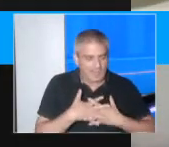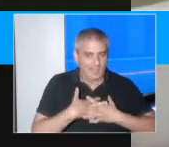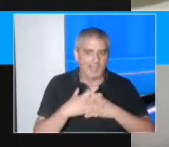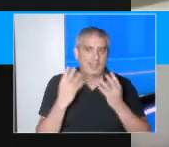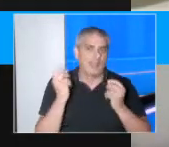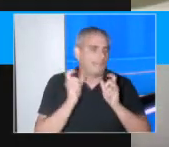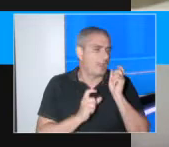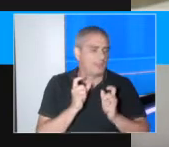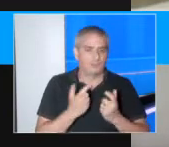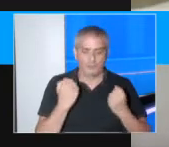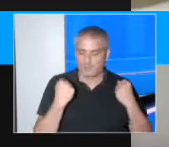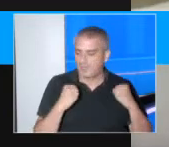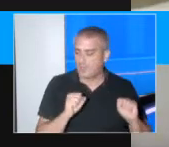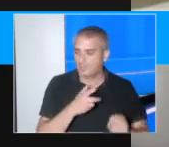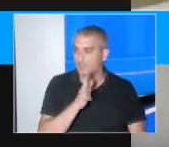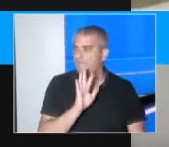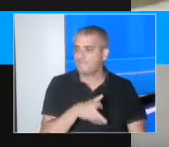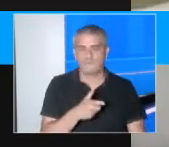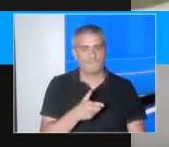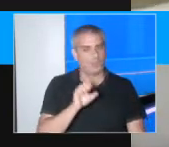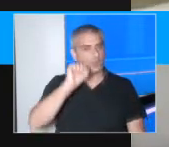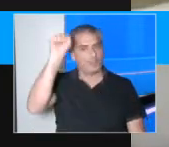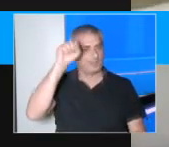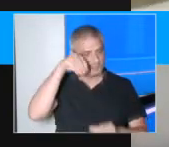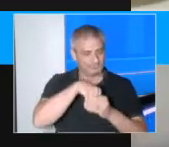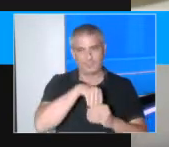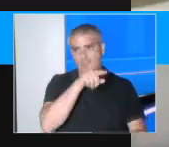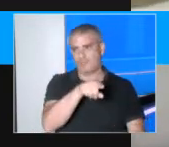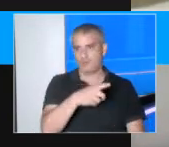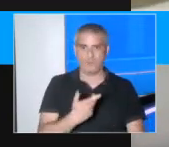אנשים חילוניים ואפילו קומוניסטים הצביעו בעדו,